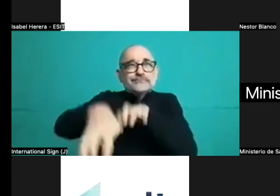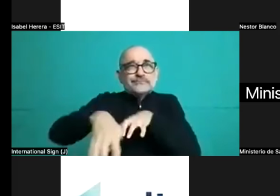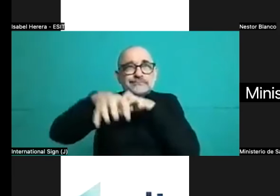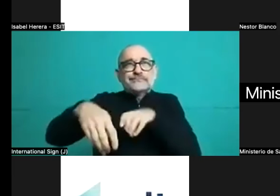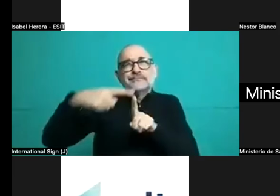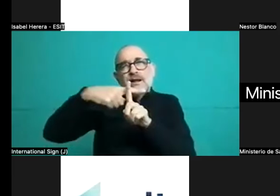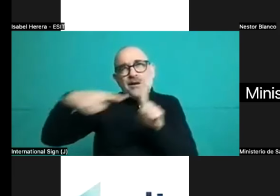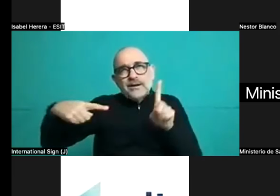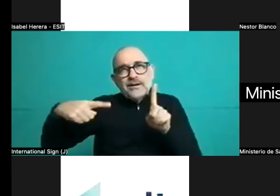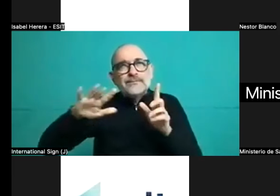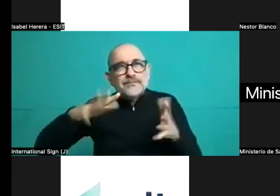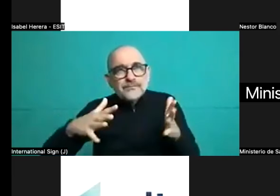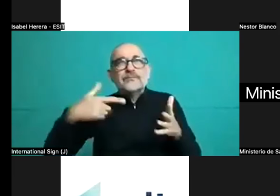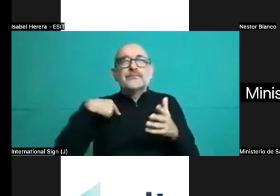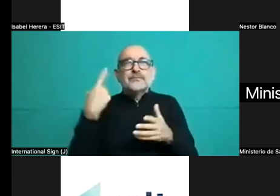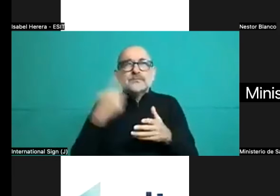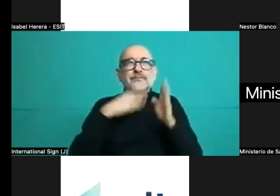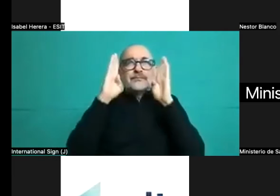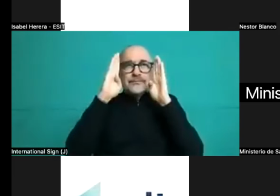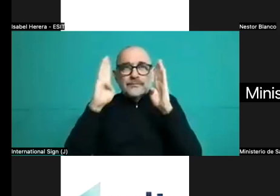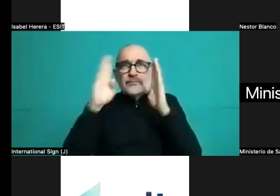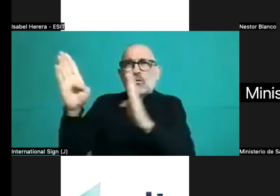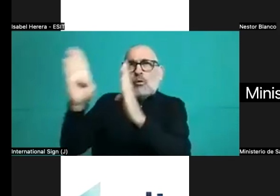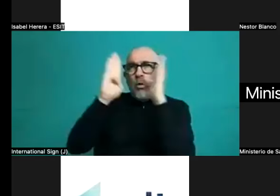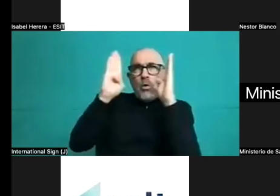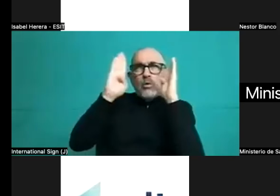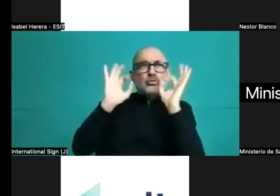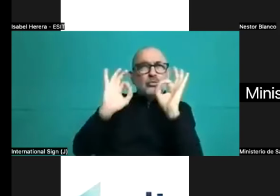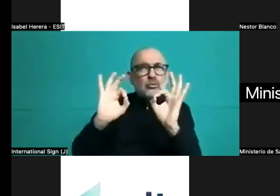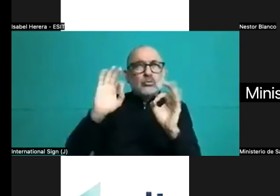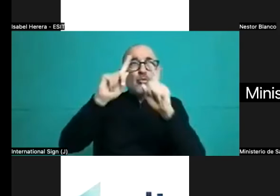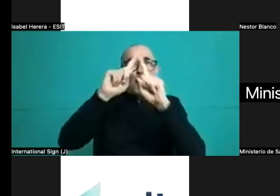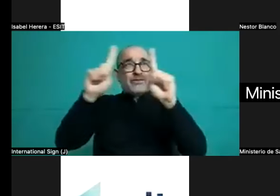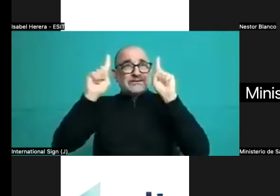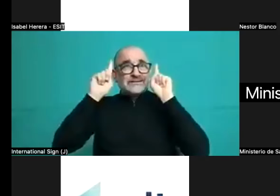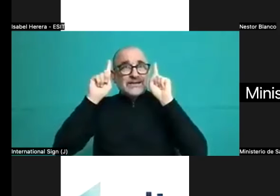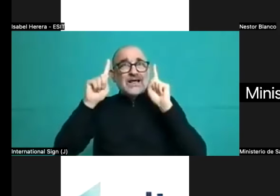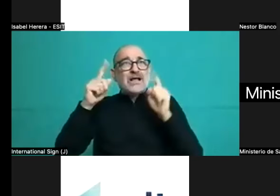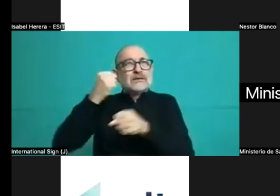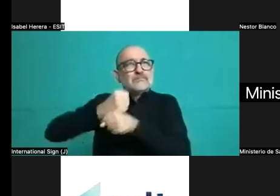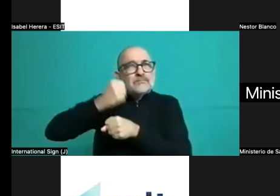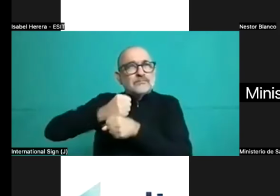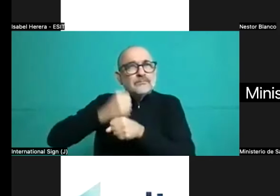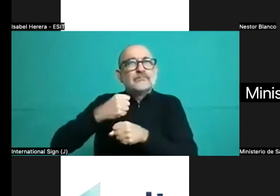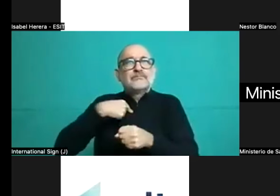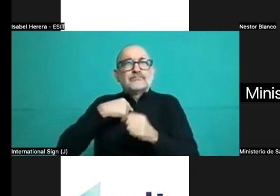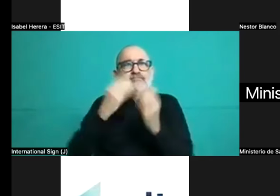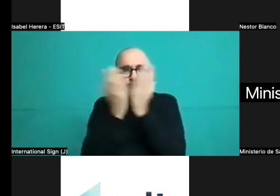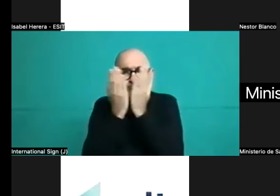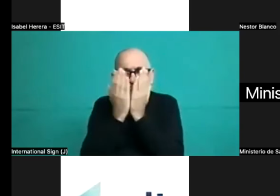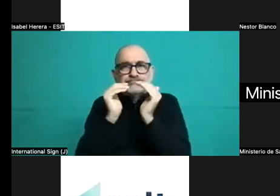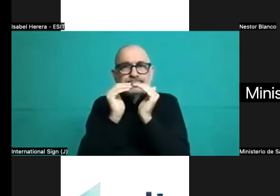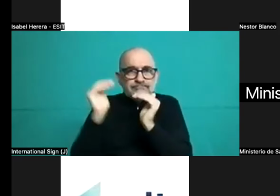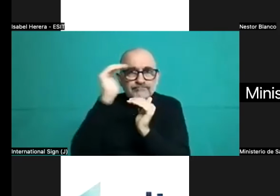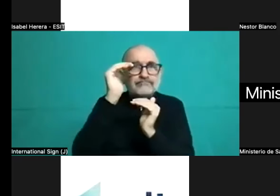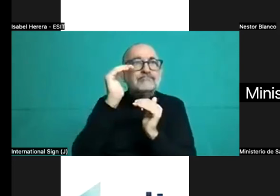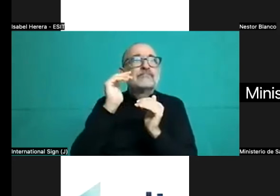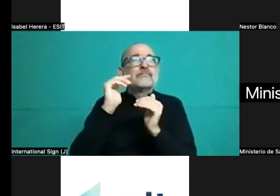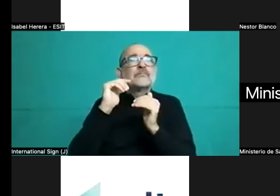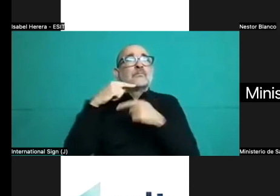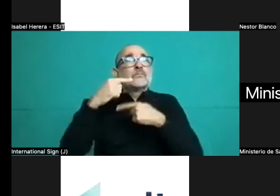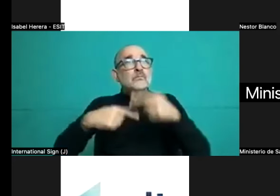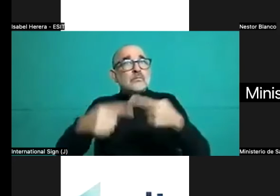J'ai vu là les déficiences quant à la prise en charge et cela est important pour moi pour pouvoir comprendre ce qui s'était